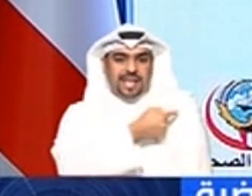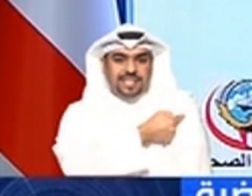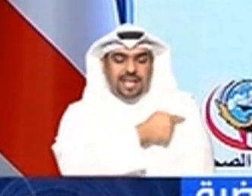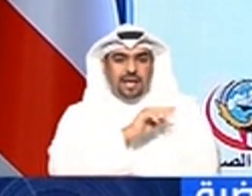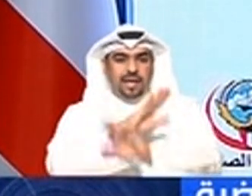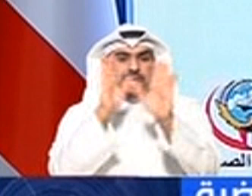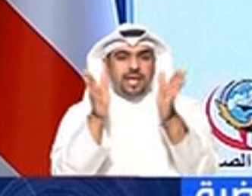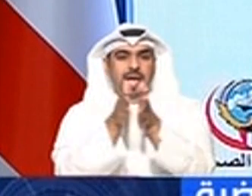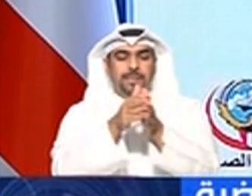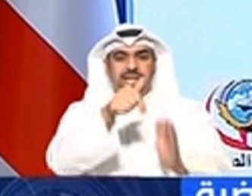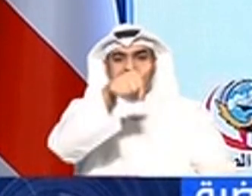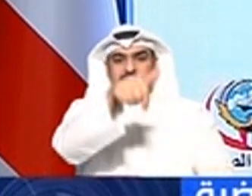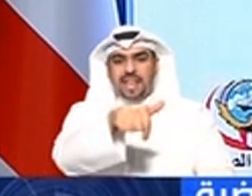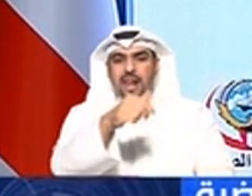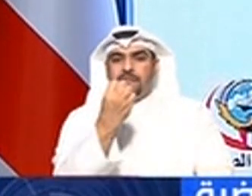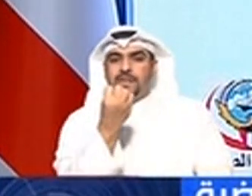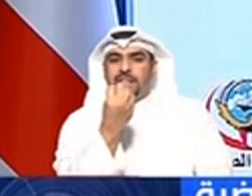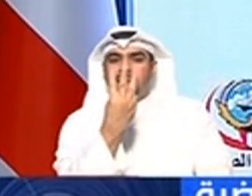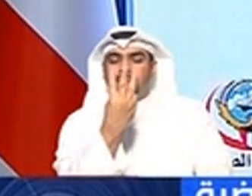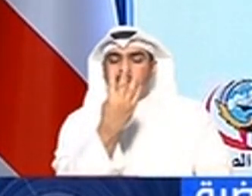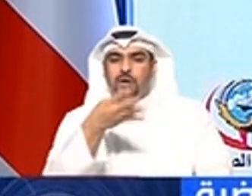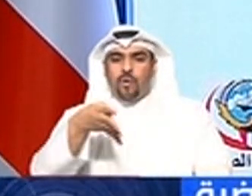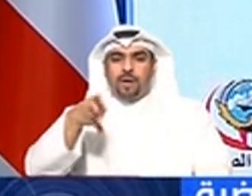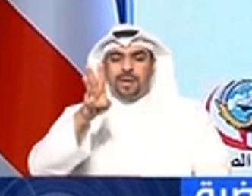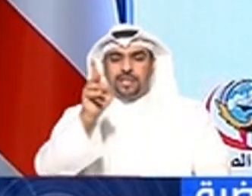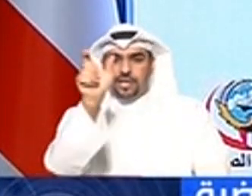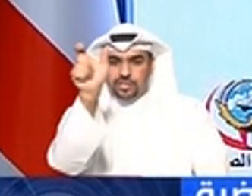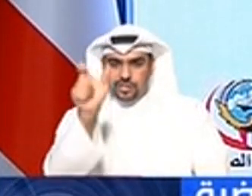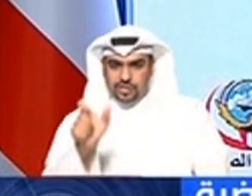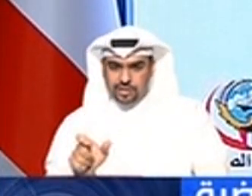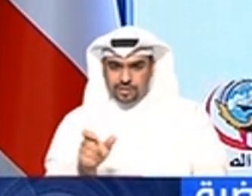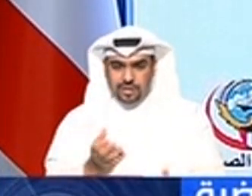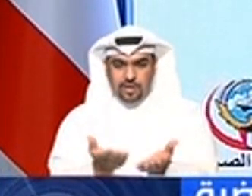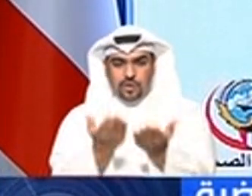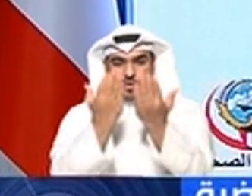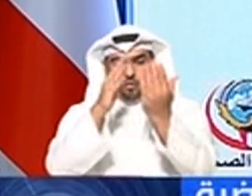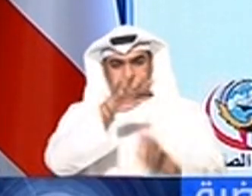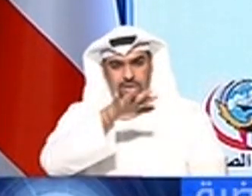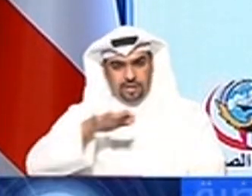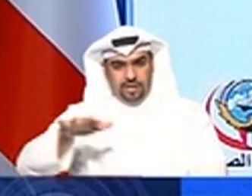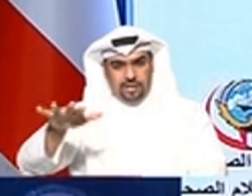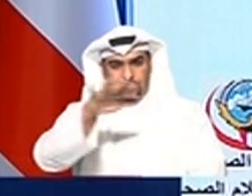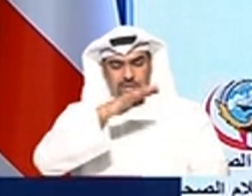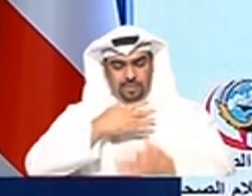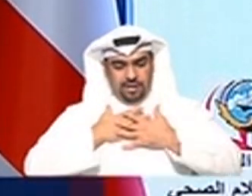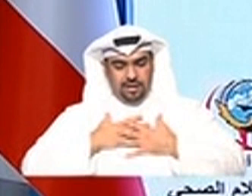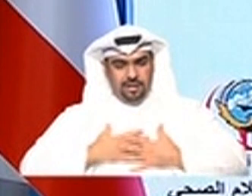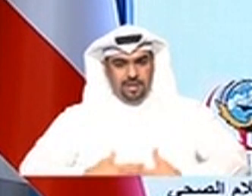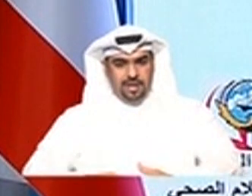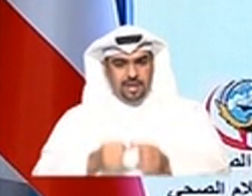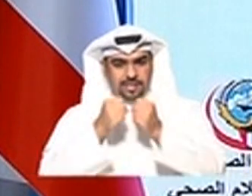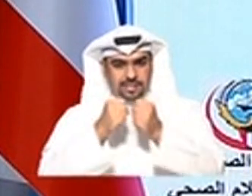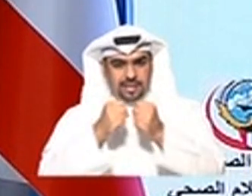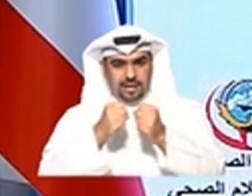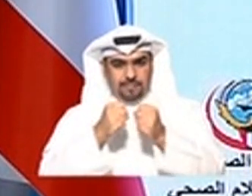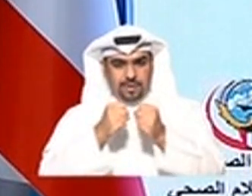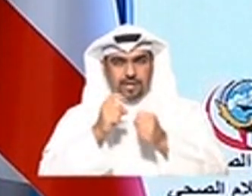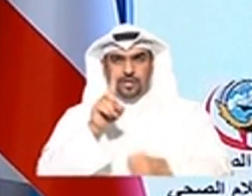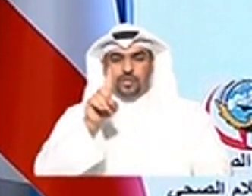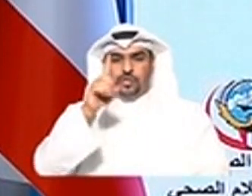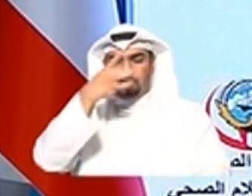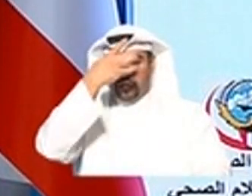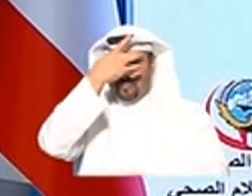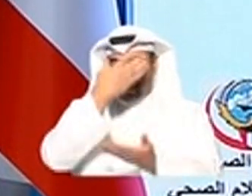6314 حالة. نسأل الله لهم جميعا السلامة واللطف والشفاء. خالص